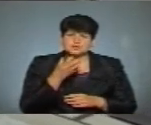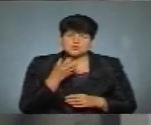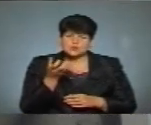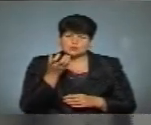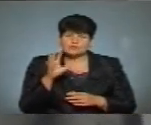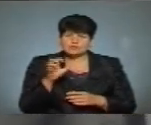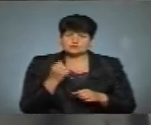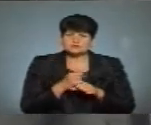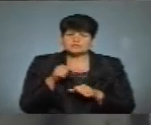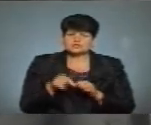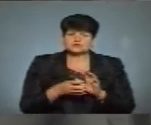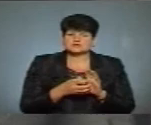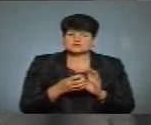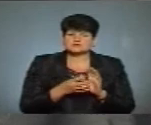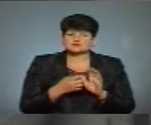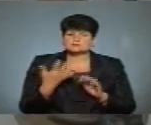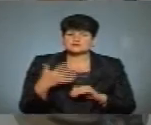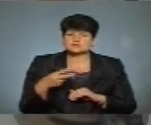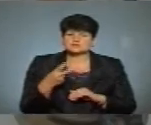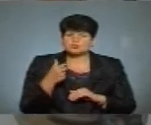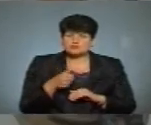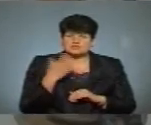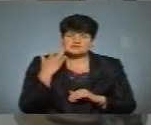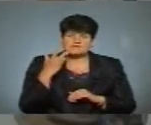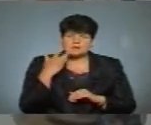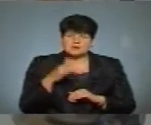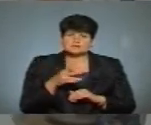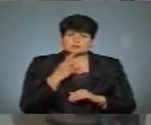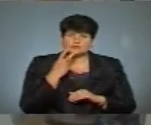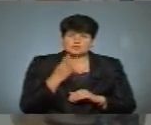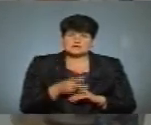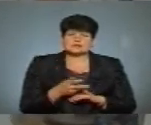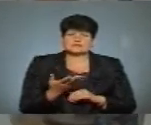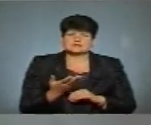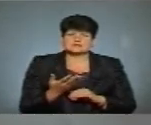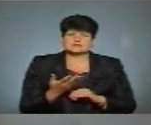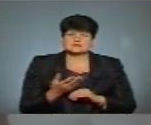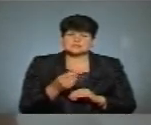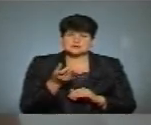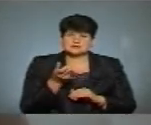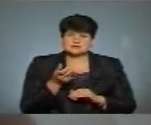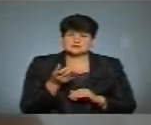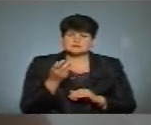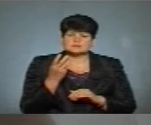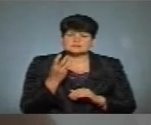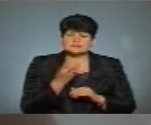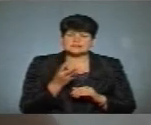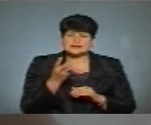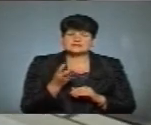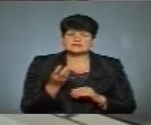в 1952 році в Америці. Микола Протів показує трійник для цієї люльки, якому 70